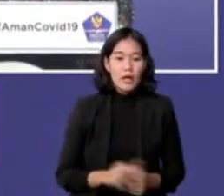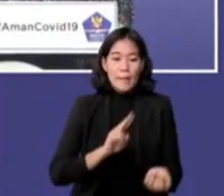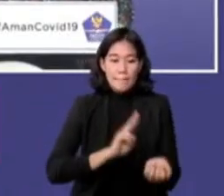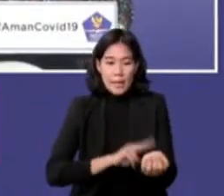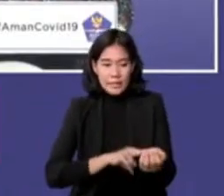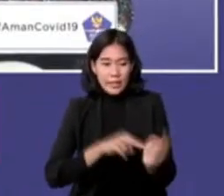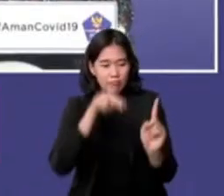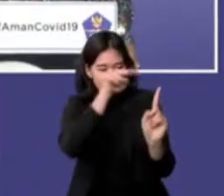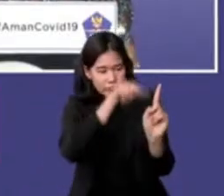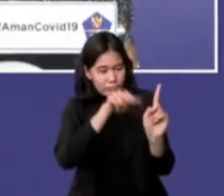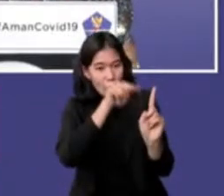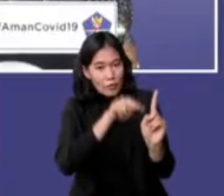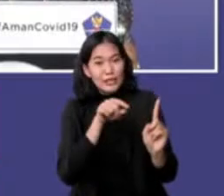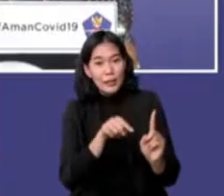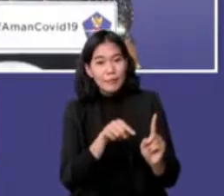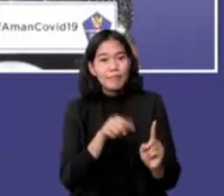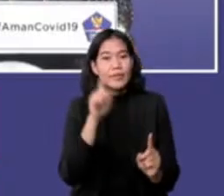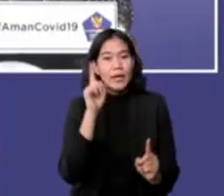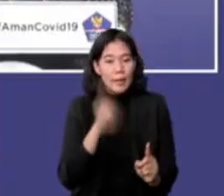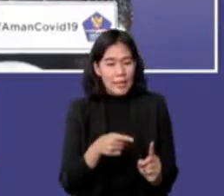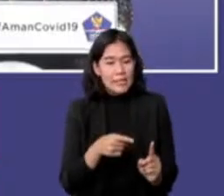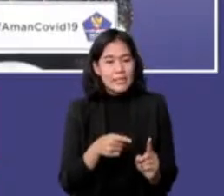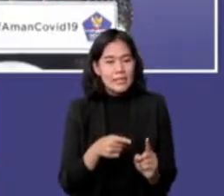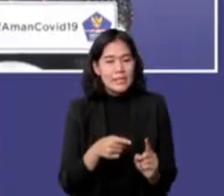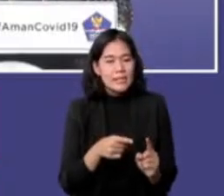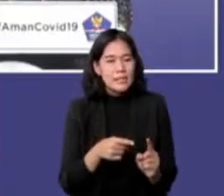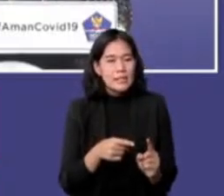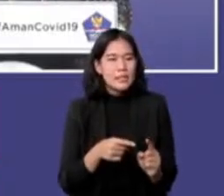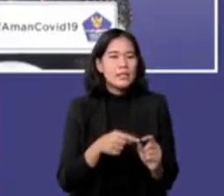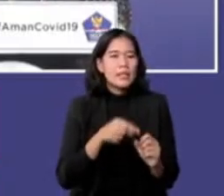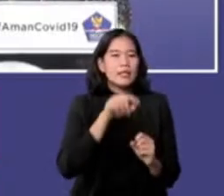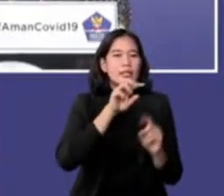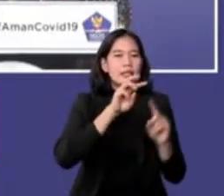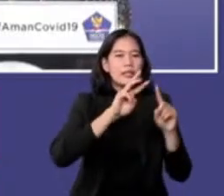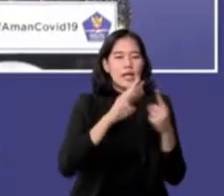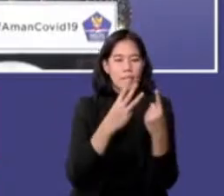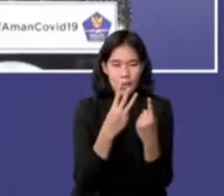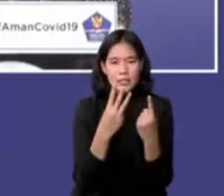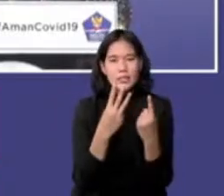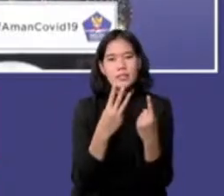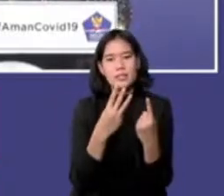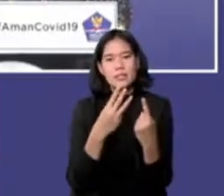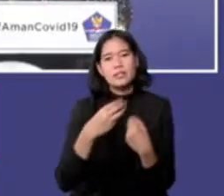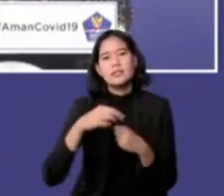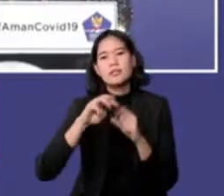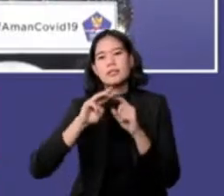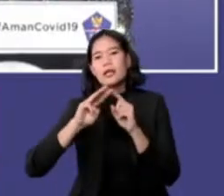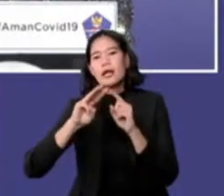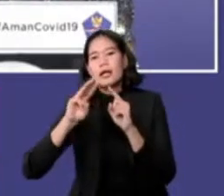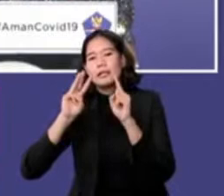pasien dalam pengawasan sampai saat ini masih kita lakukan pengawasan ketat sebanyak 13.360